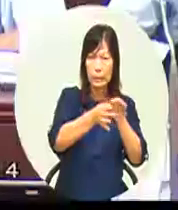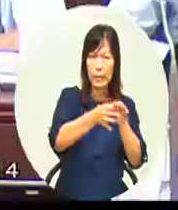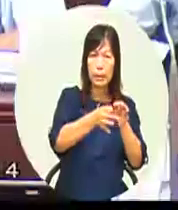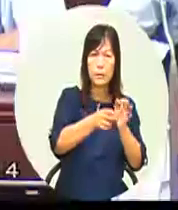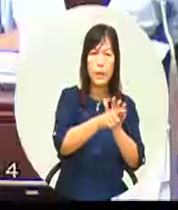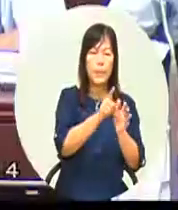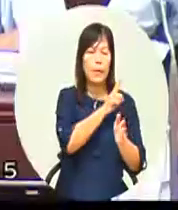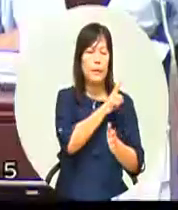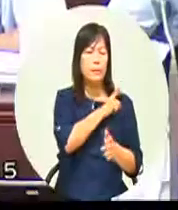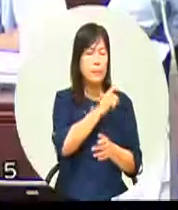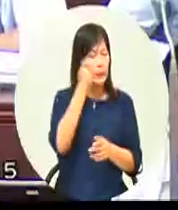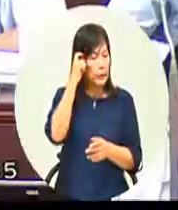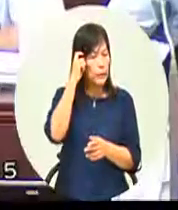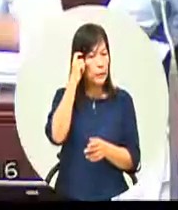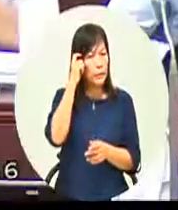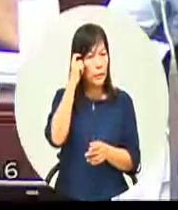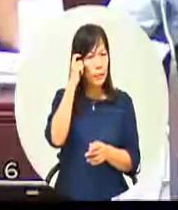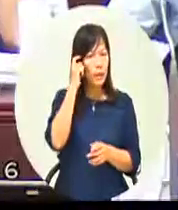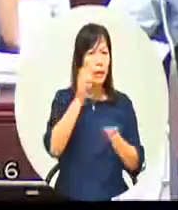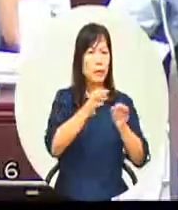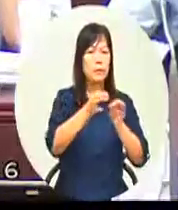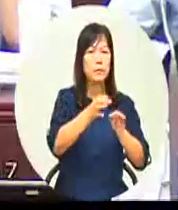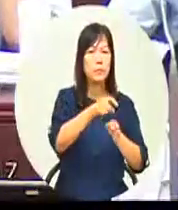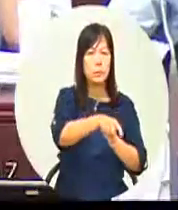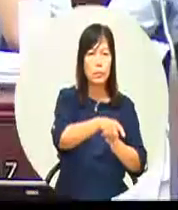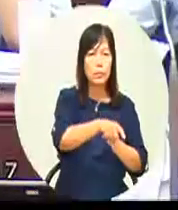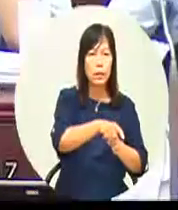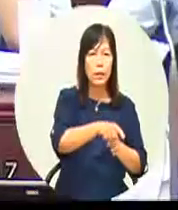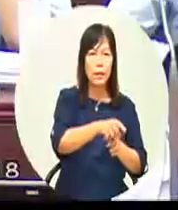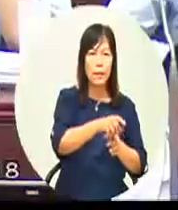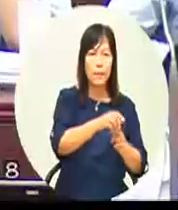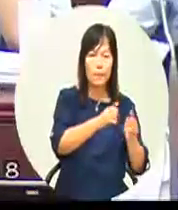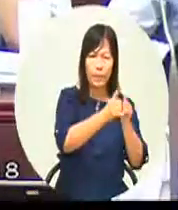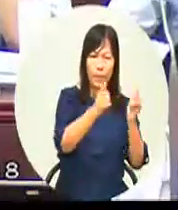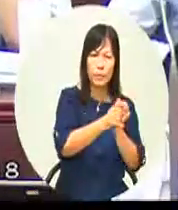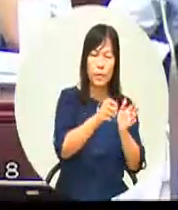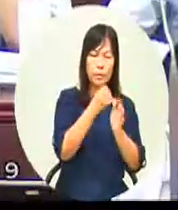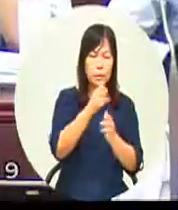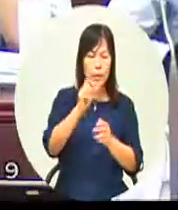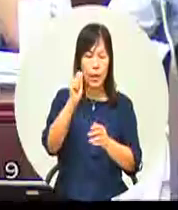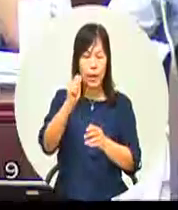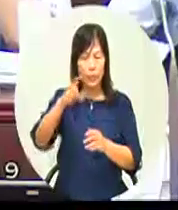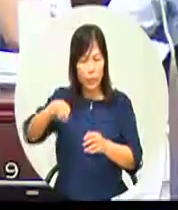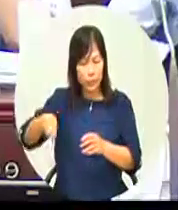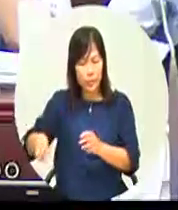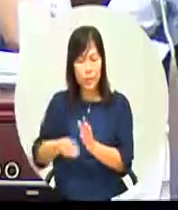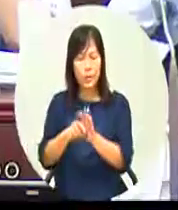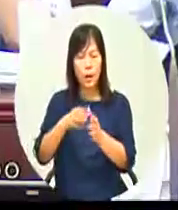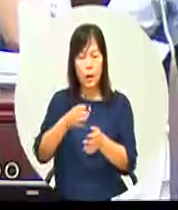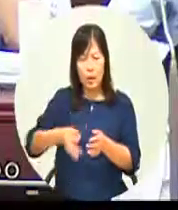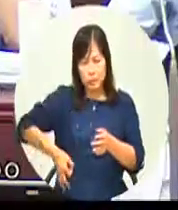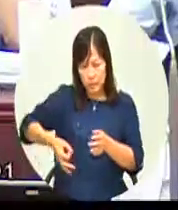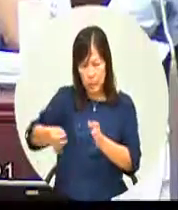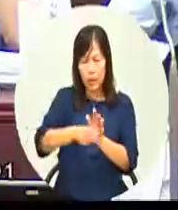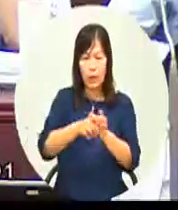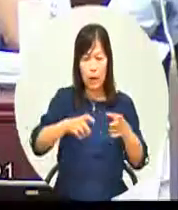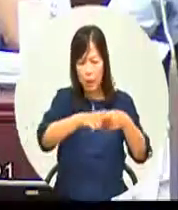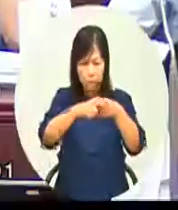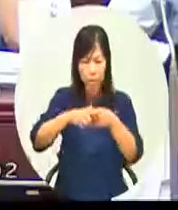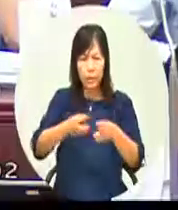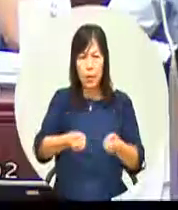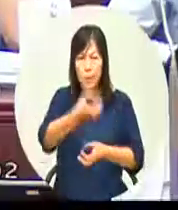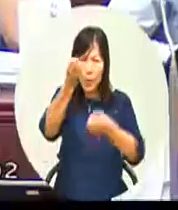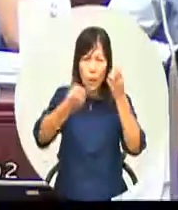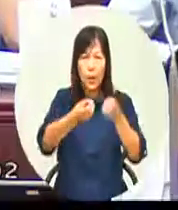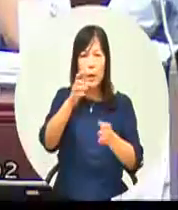以用他们自己的商家的这样的一个民间去跟 APP 结合去付费去撒花，但是政府部门是不